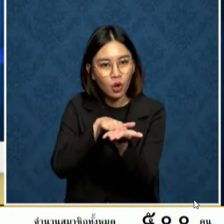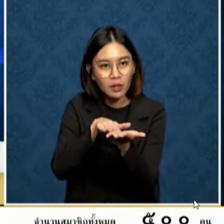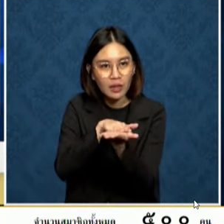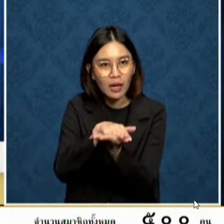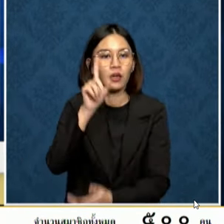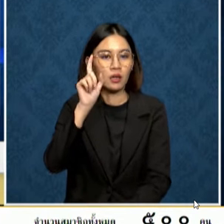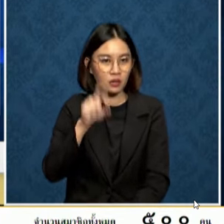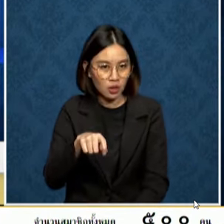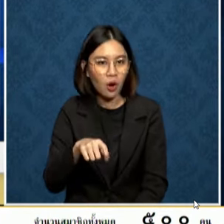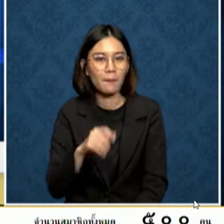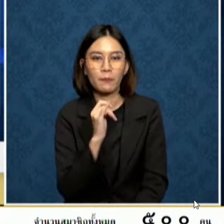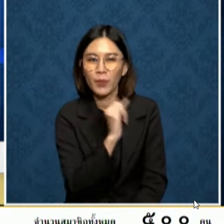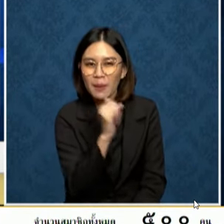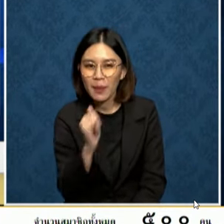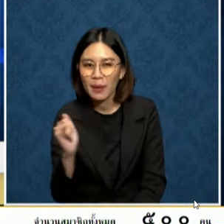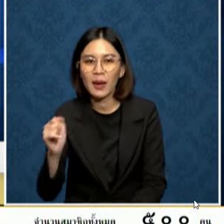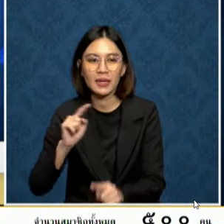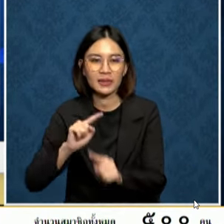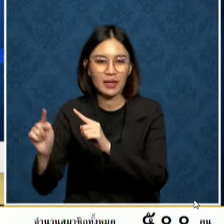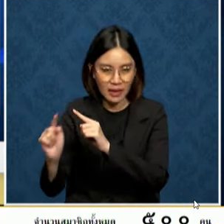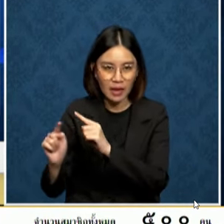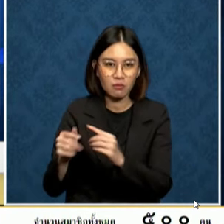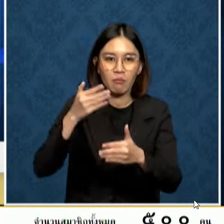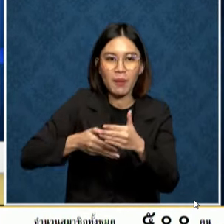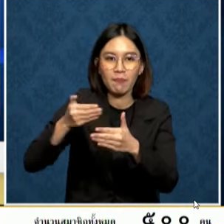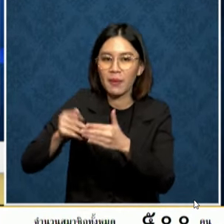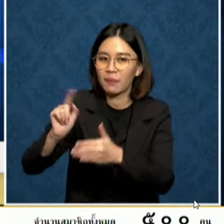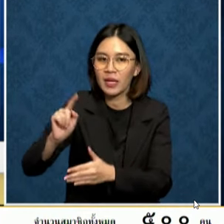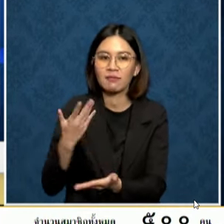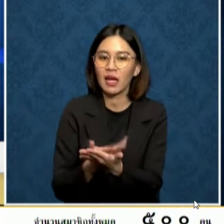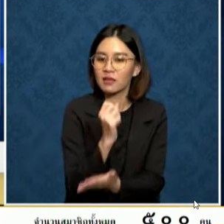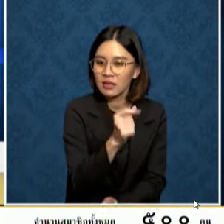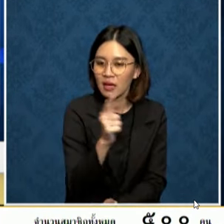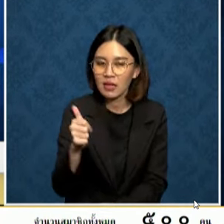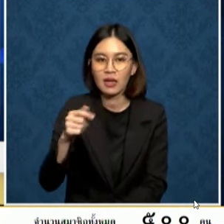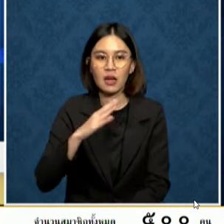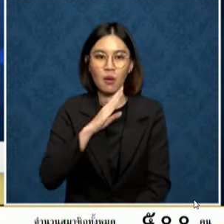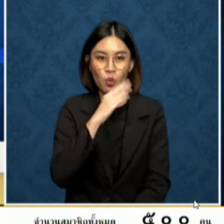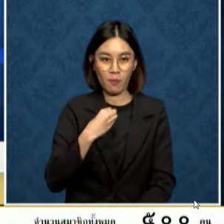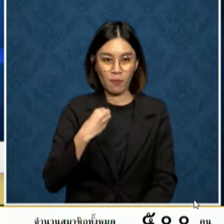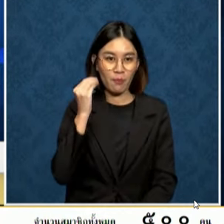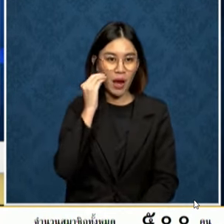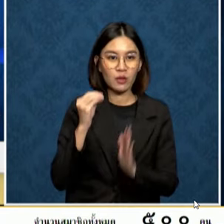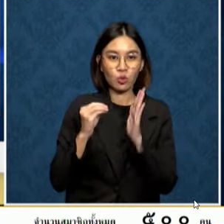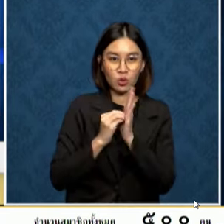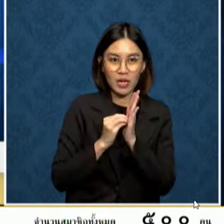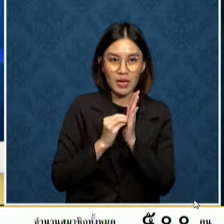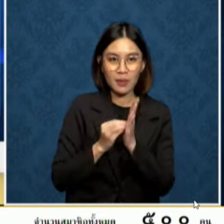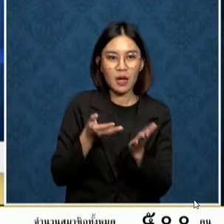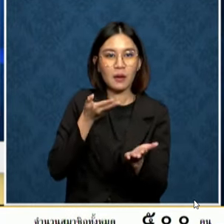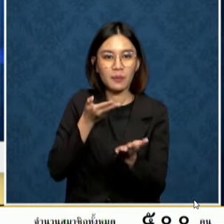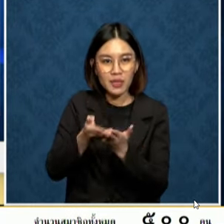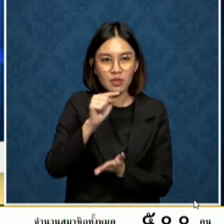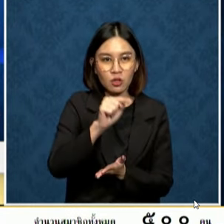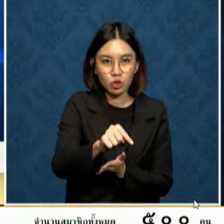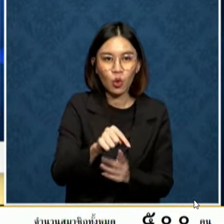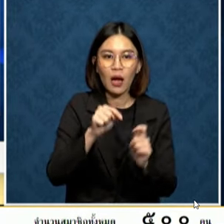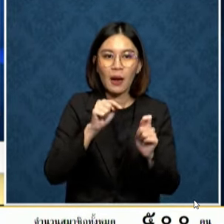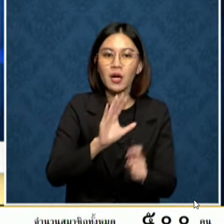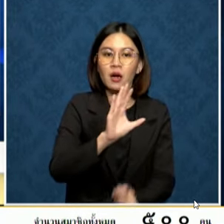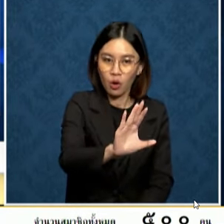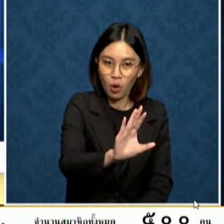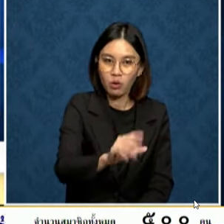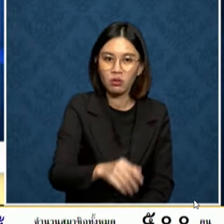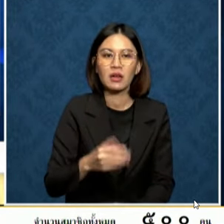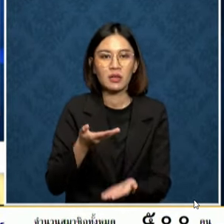ต้สามารถใช้จ่ายใหทพื้นที่ไม่จำกัดคืถาผมอยู่จอมทองเี่ยผมตไปซ้ออ glaube-จอมทอง มาทณน่าสู่เหะได้แล้ว.